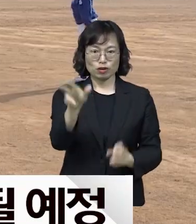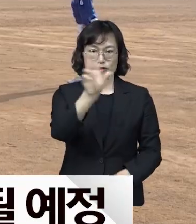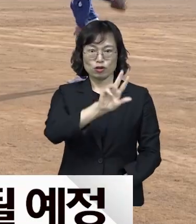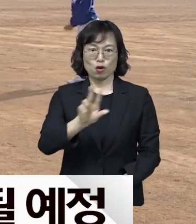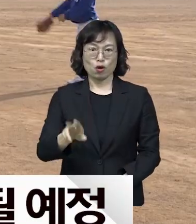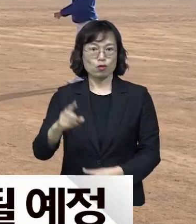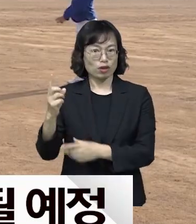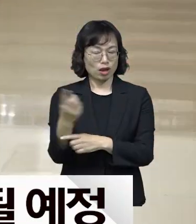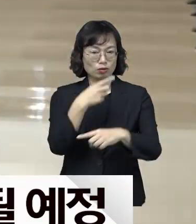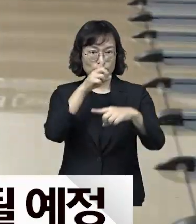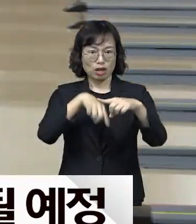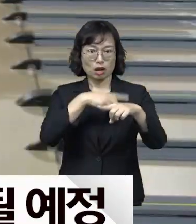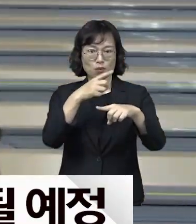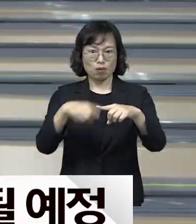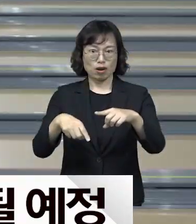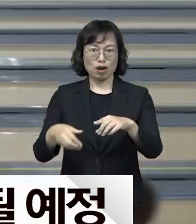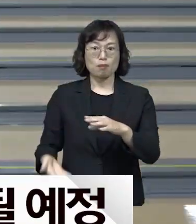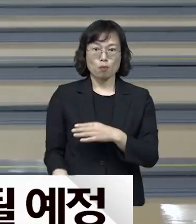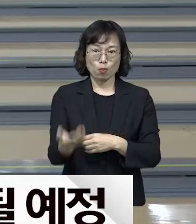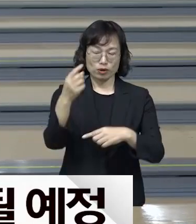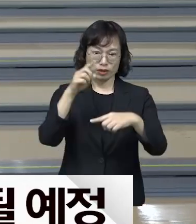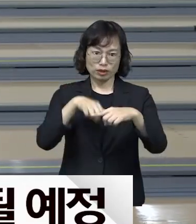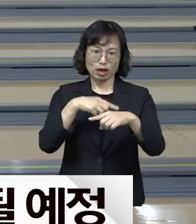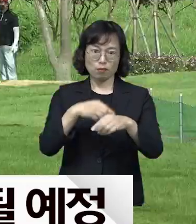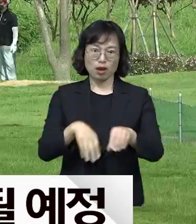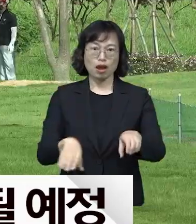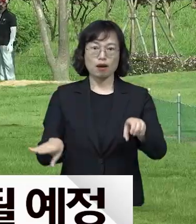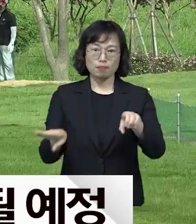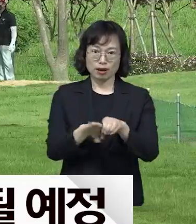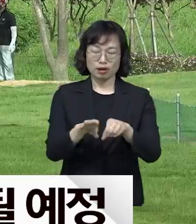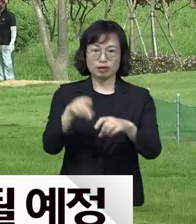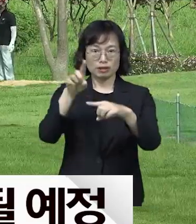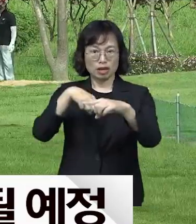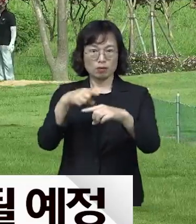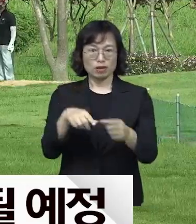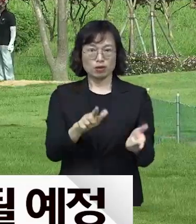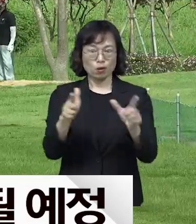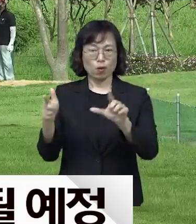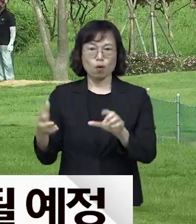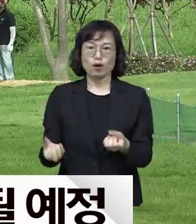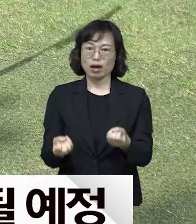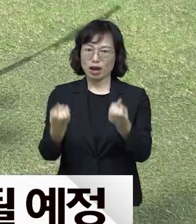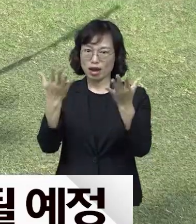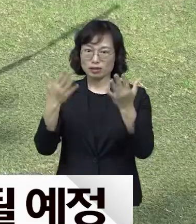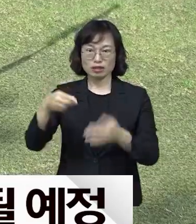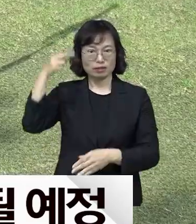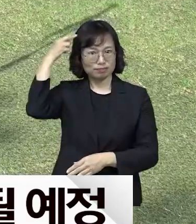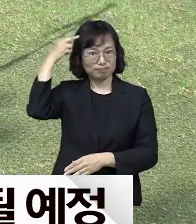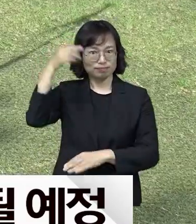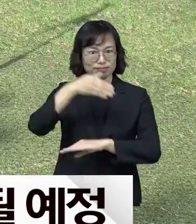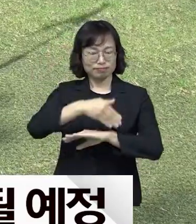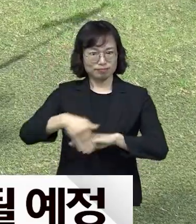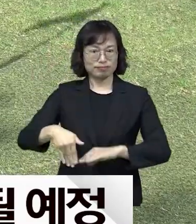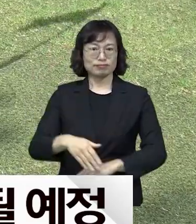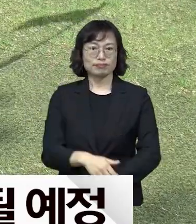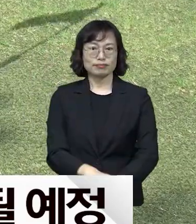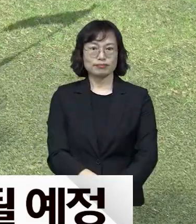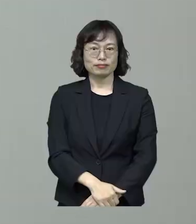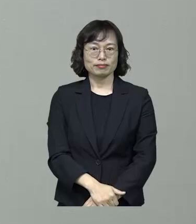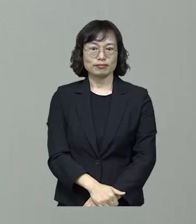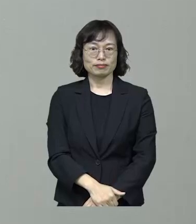야구대회, 프로볼링대회, 파크골프대회 등 다양한 체육행사들이 잇따라 예정돼 많은 기대를 모으고 있습니다.